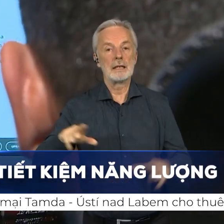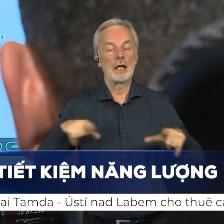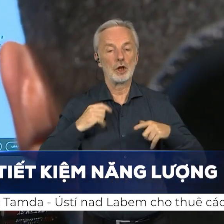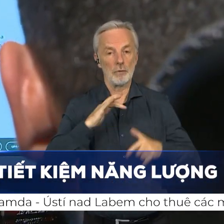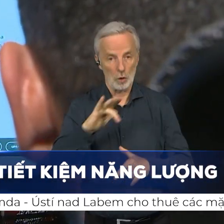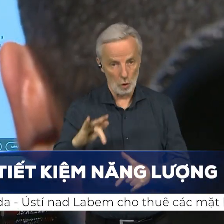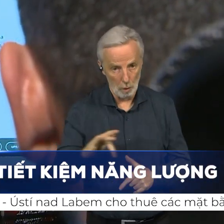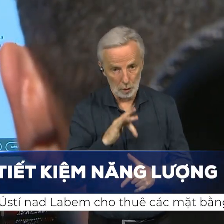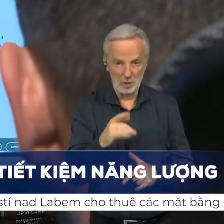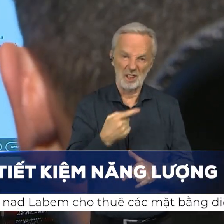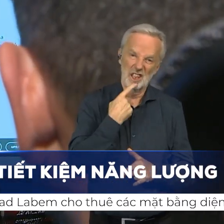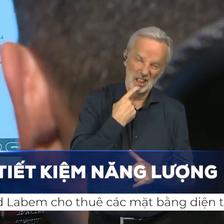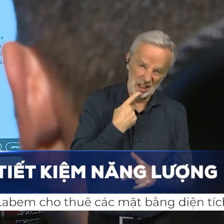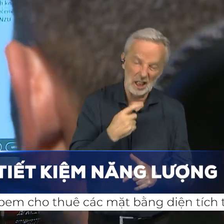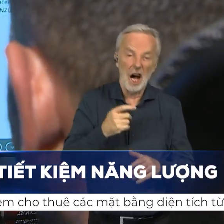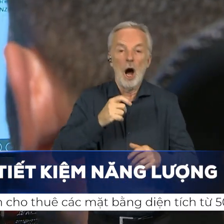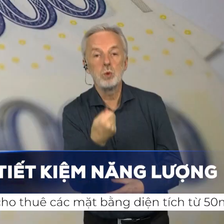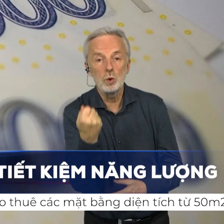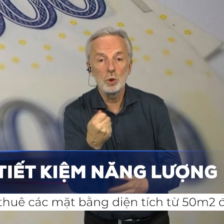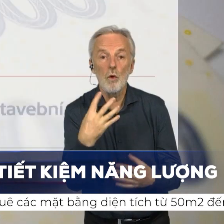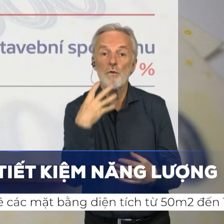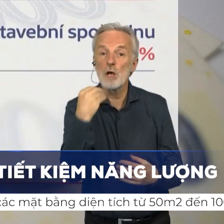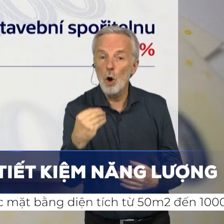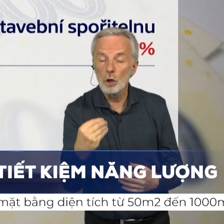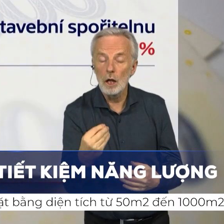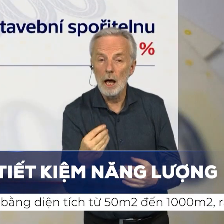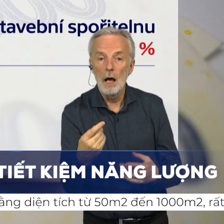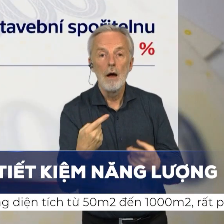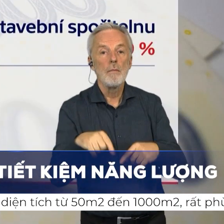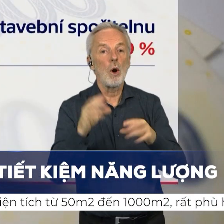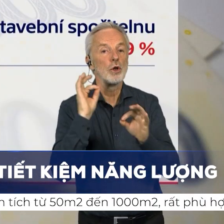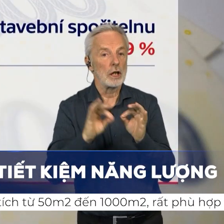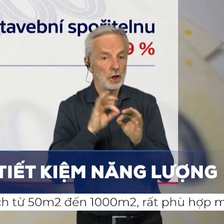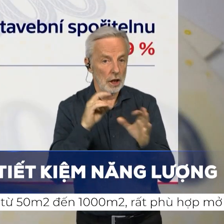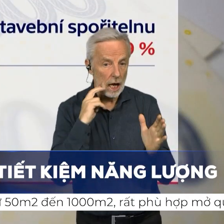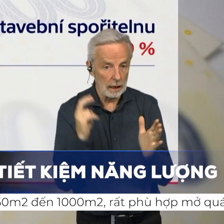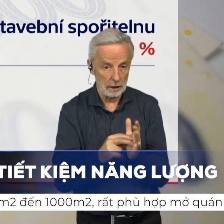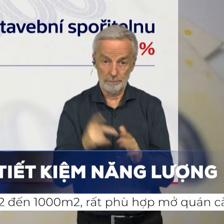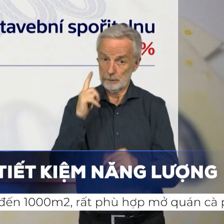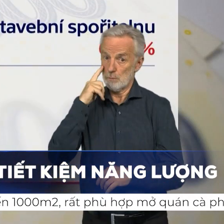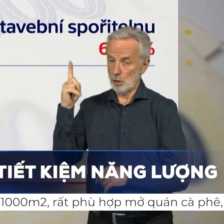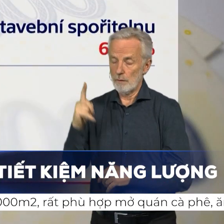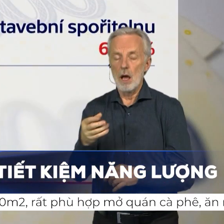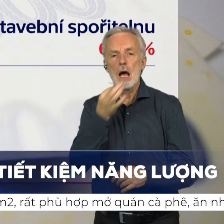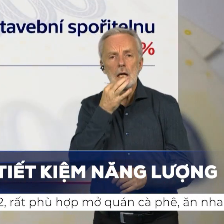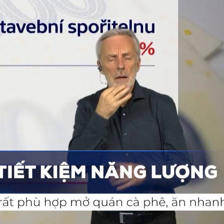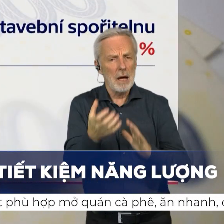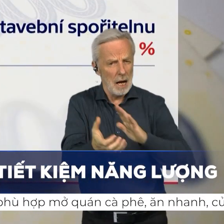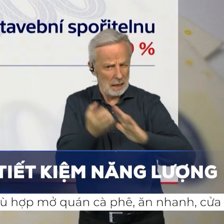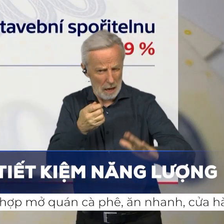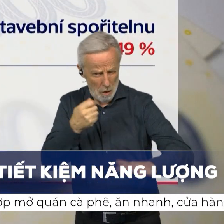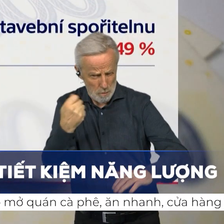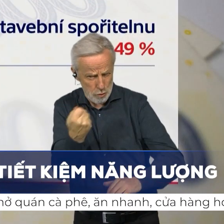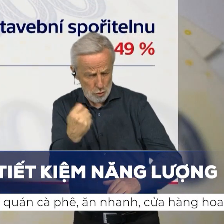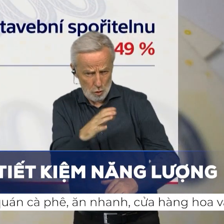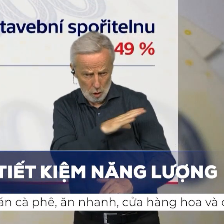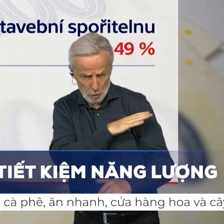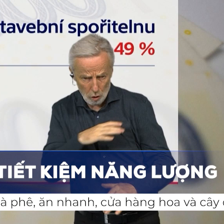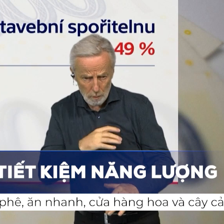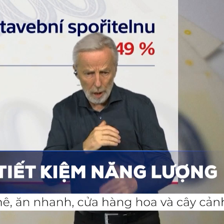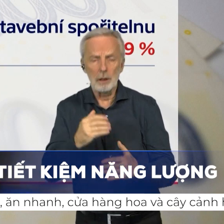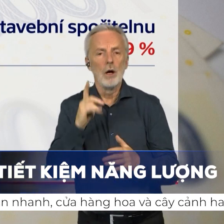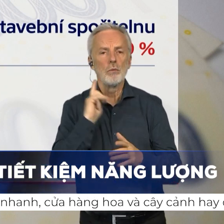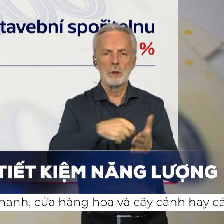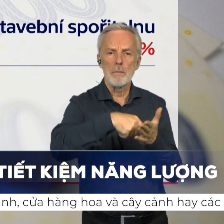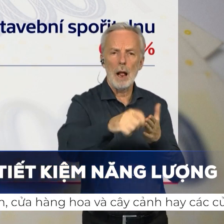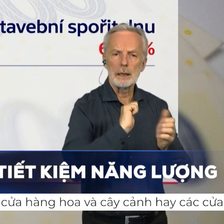để thực hiện các biện pháp tiết kiệm năng lượng. Để dễ so sánh, nếu bên quan tâm muốn vay một khoản vay tiêu dùng thông thường để sửa chữa, lãi suất sẽ